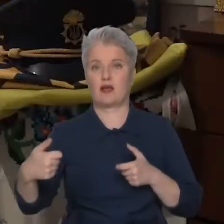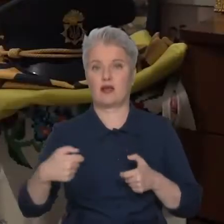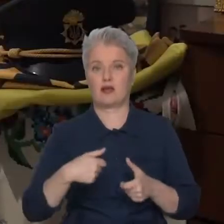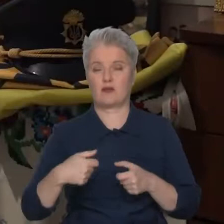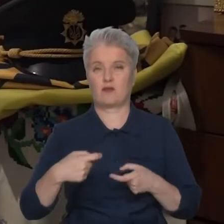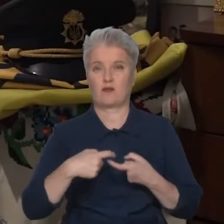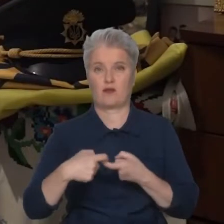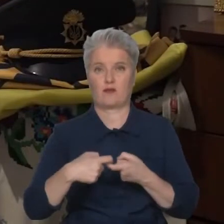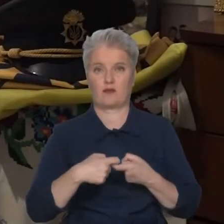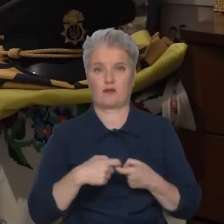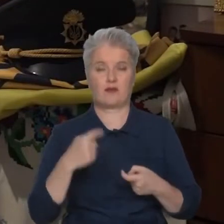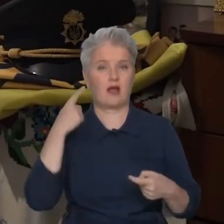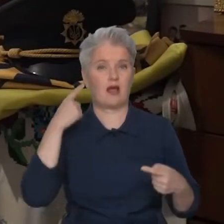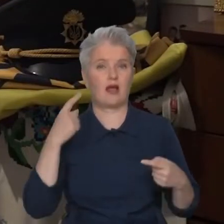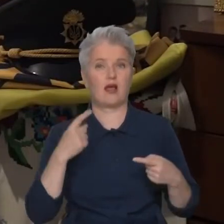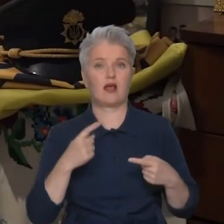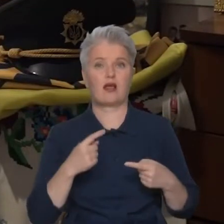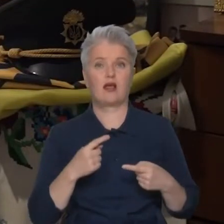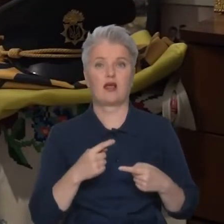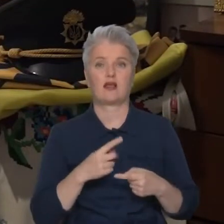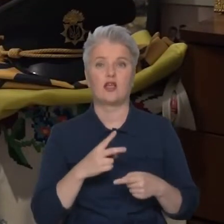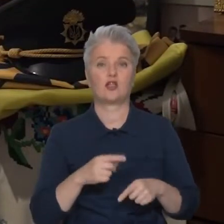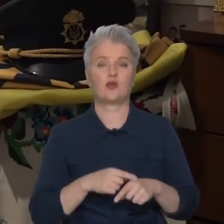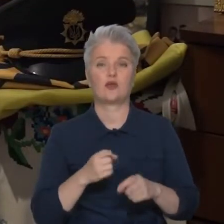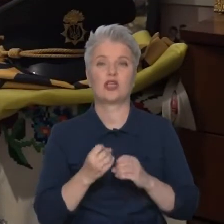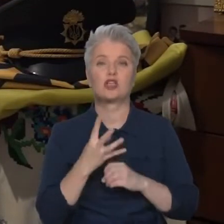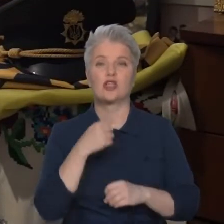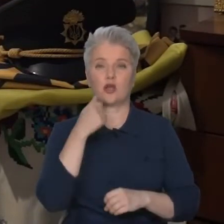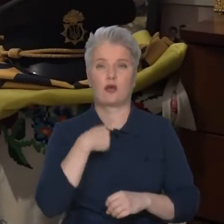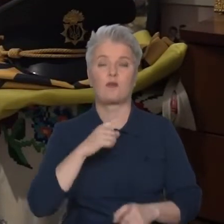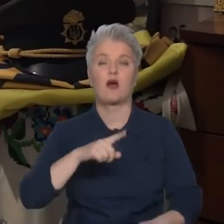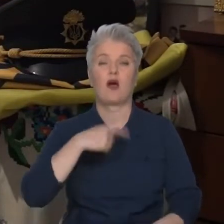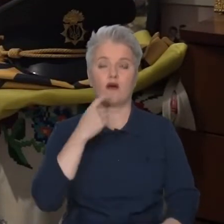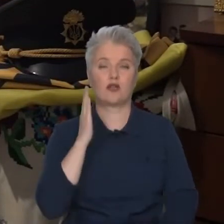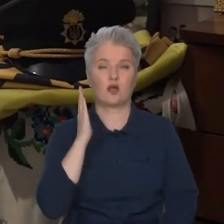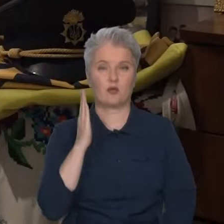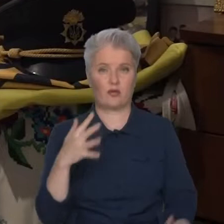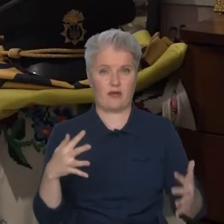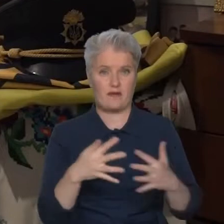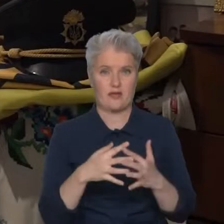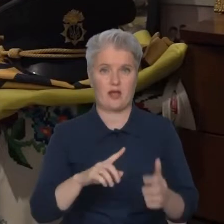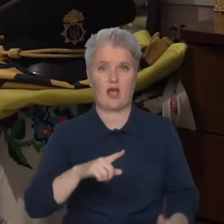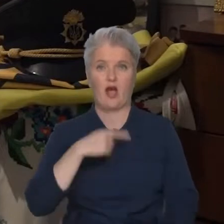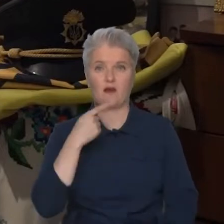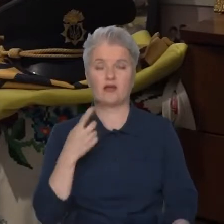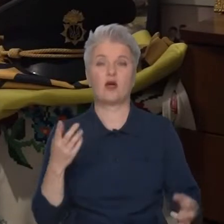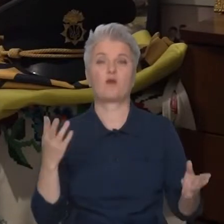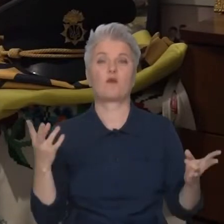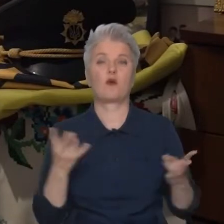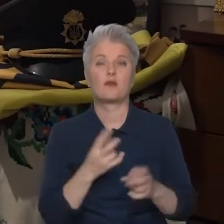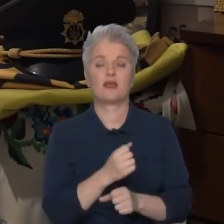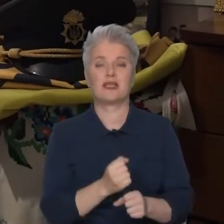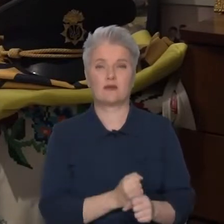Нас не чули з 2014 року. Ми говорили, що буде війна. Ми говорили, що потрібна зброя.